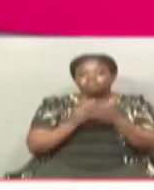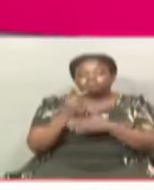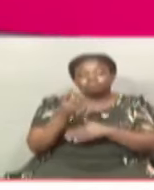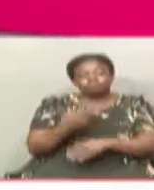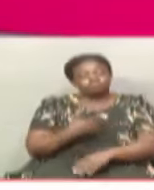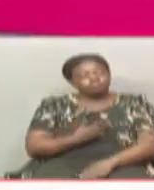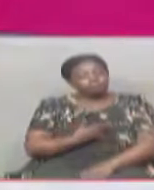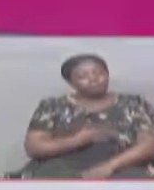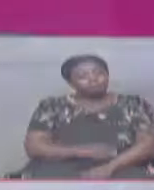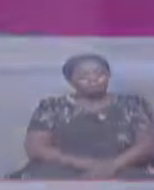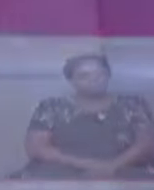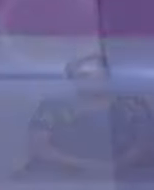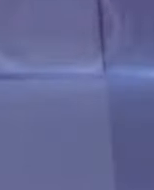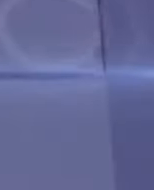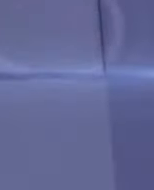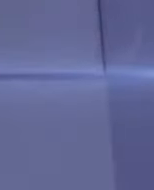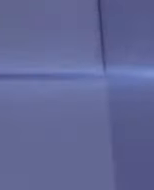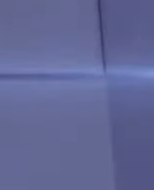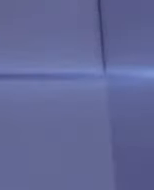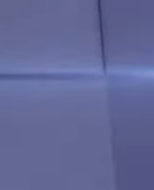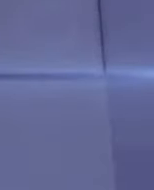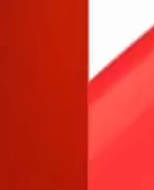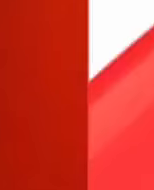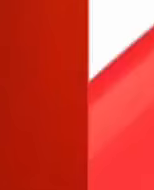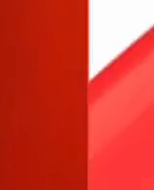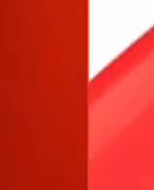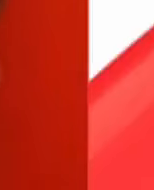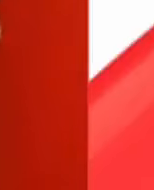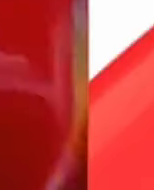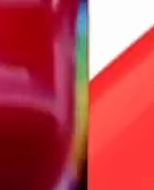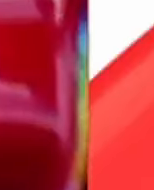mulimu gano. Linda ne bino mugataliiko nfuufu.